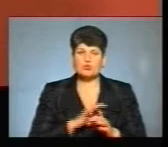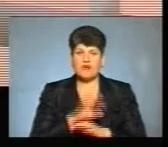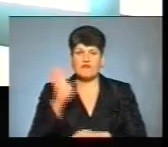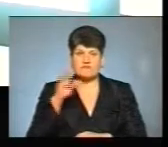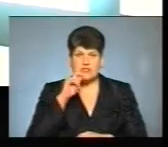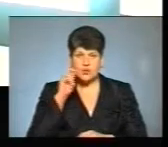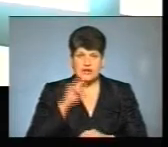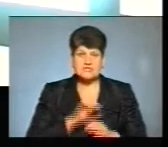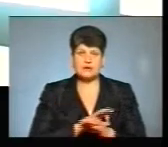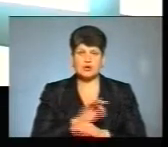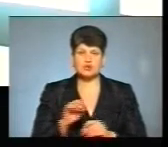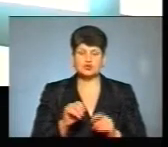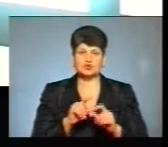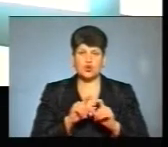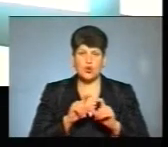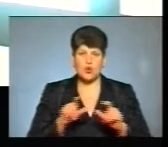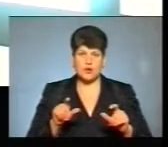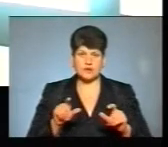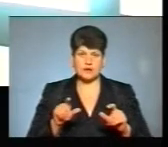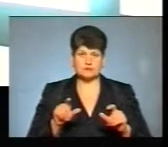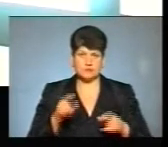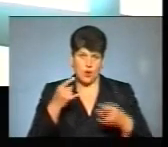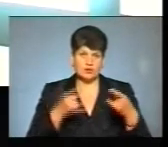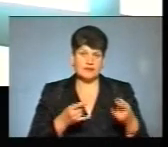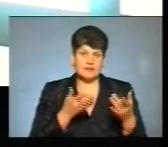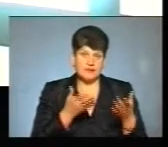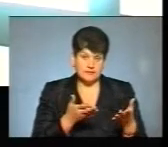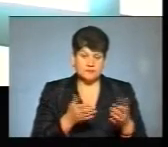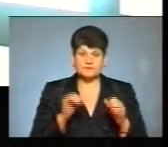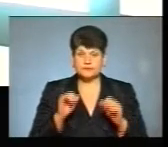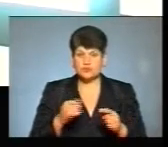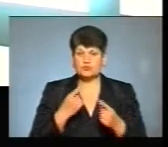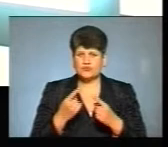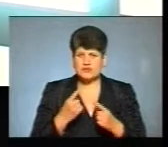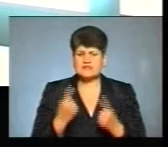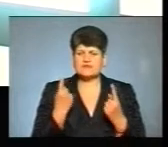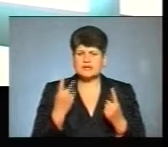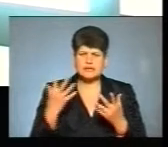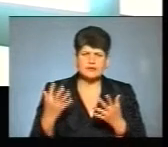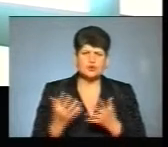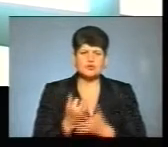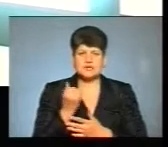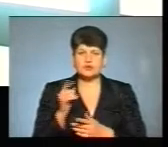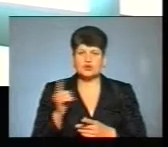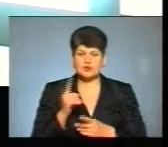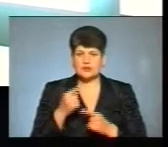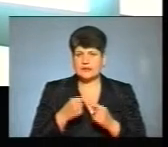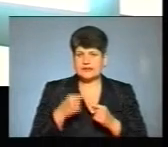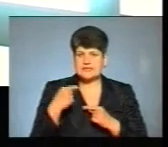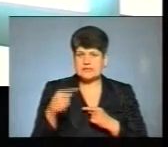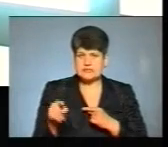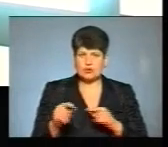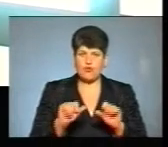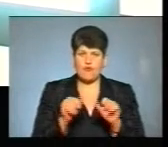всеукраїнський проєкт, так, школа онлайн. Це, насправді, я можу говорити, дуже велике досягнення щодо дистанційної форми